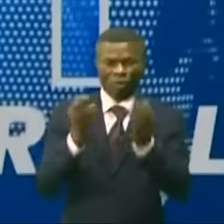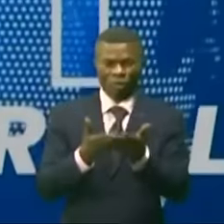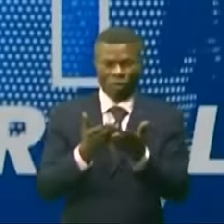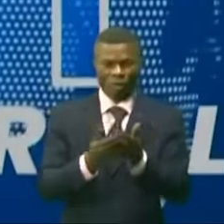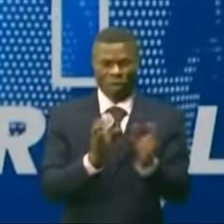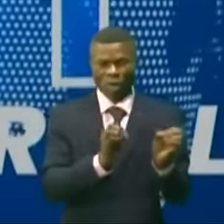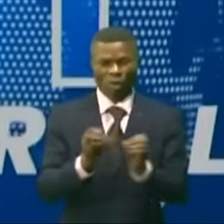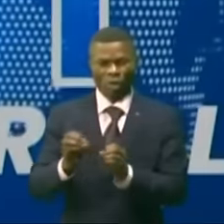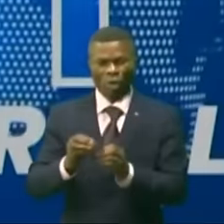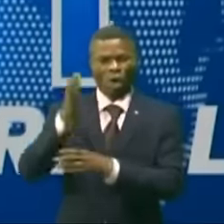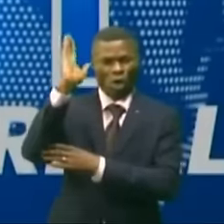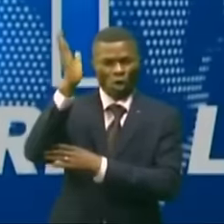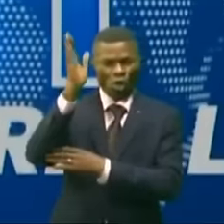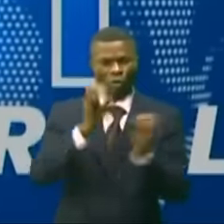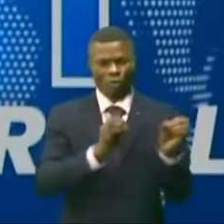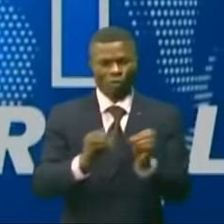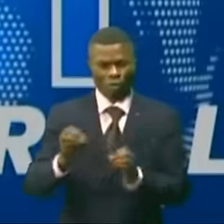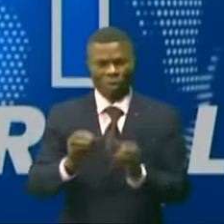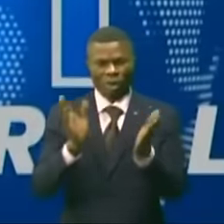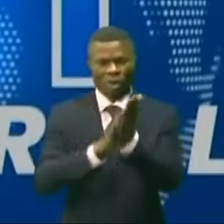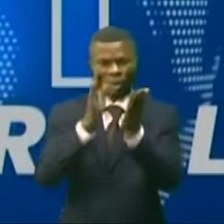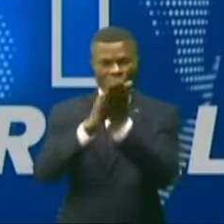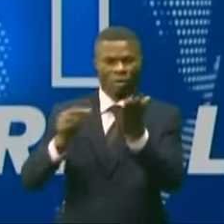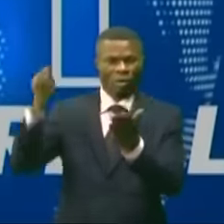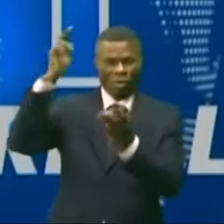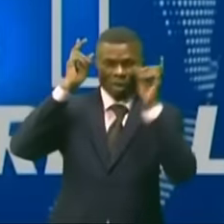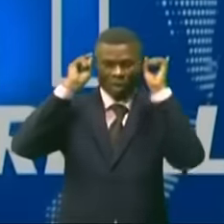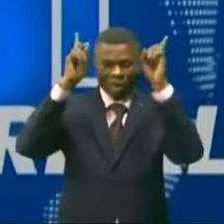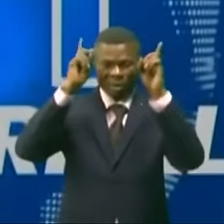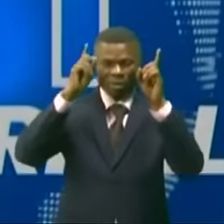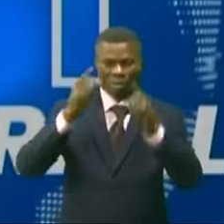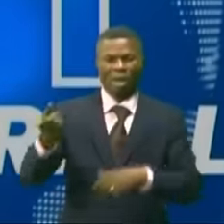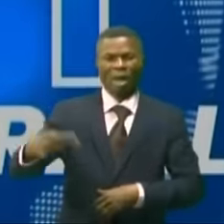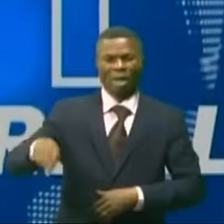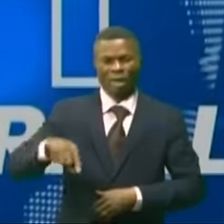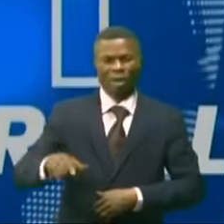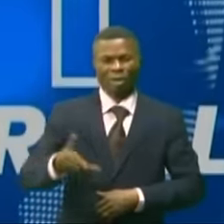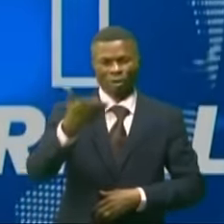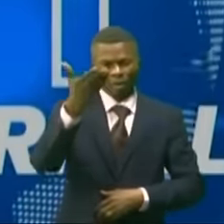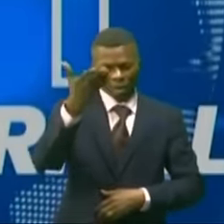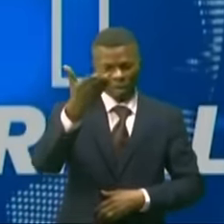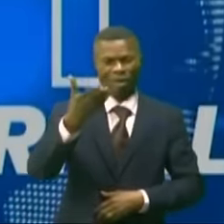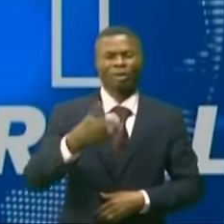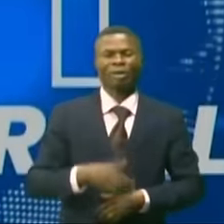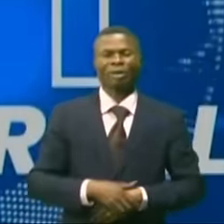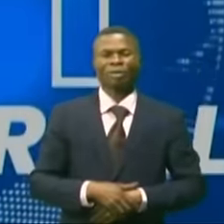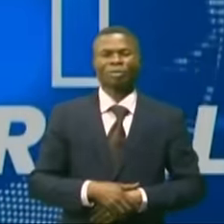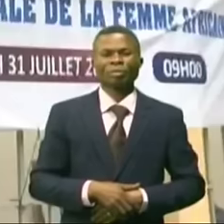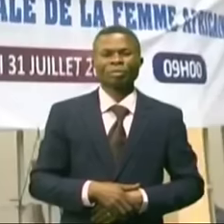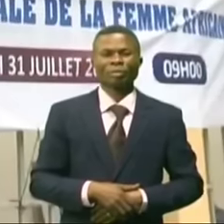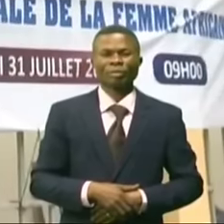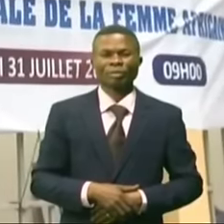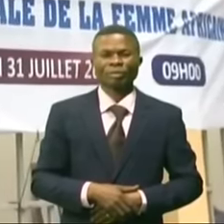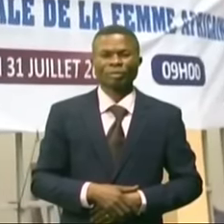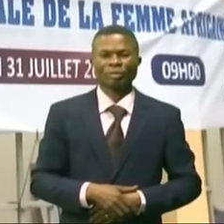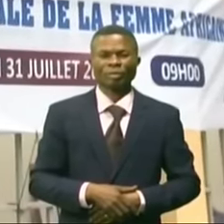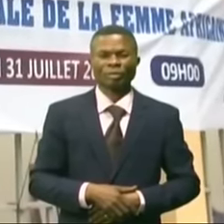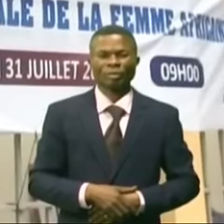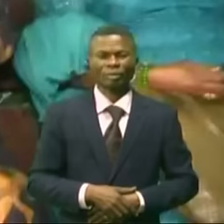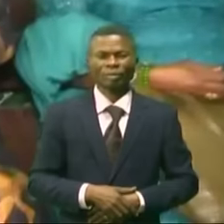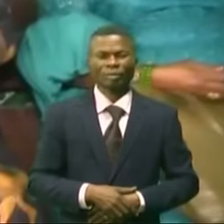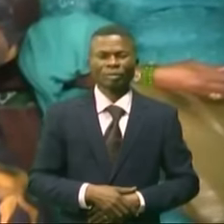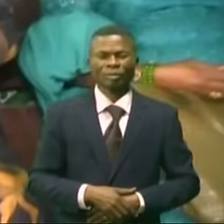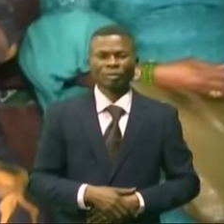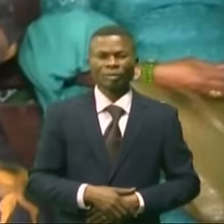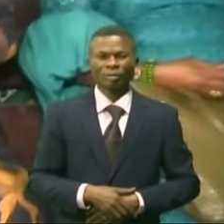animé une conférence à l'Institut Supérieur pédagogique de la Gomé et jeedada Chabani pour le reportage